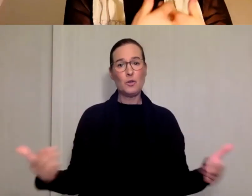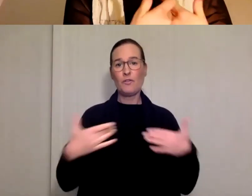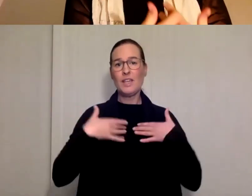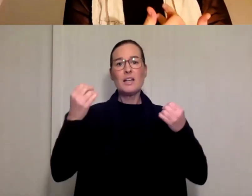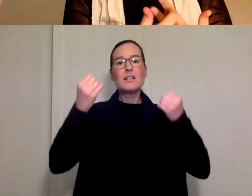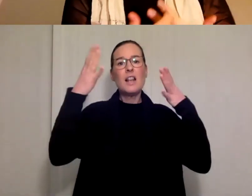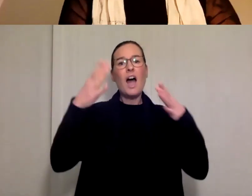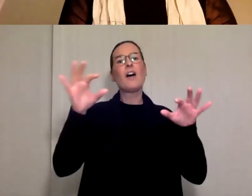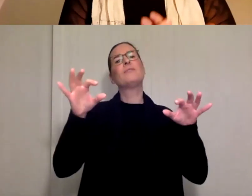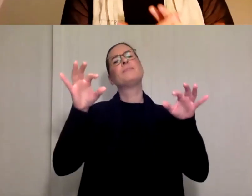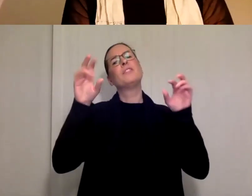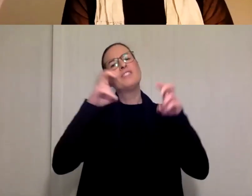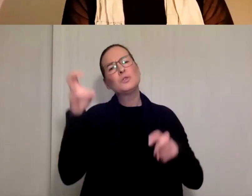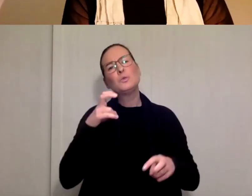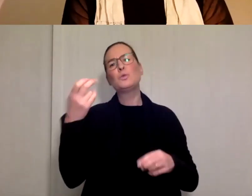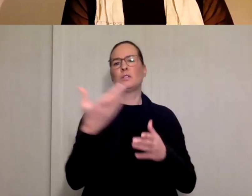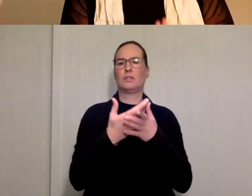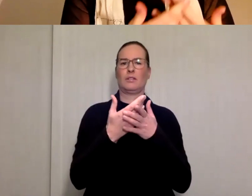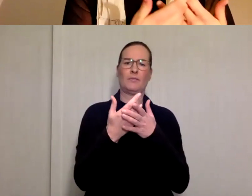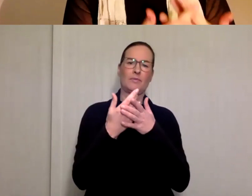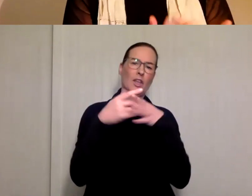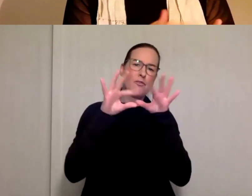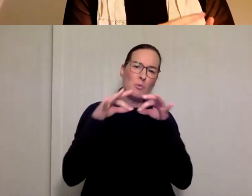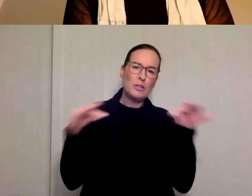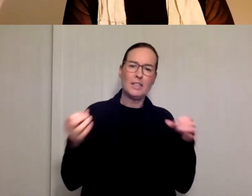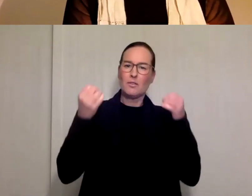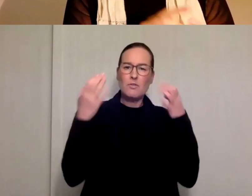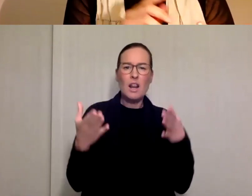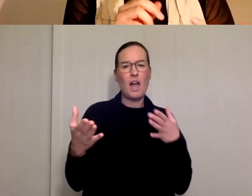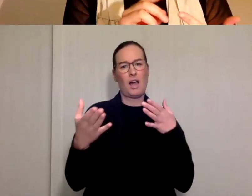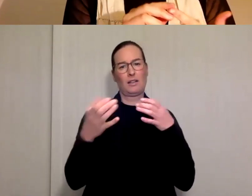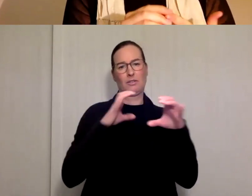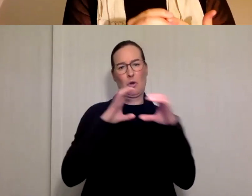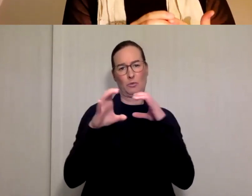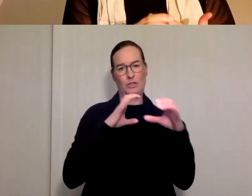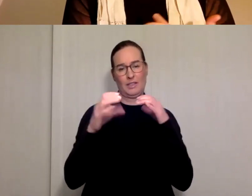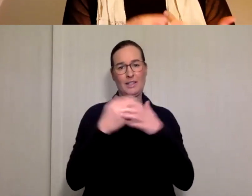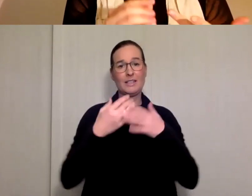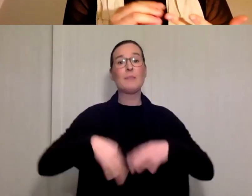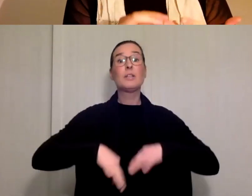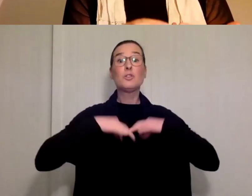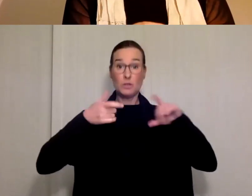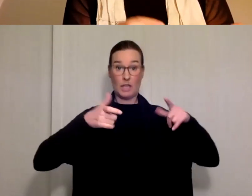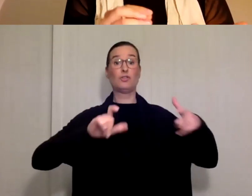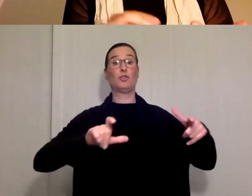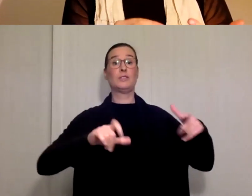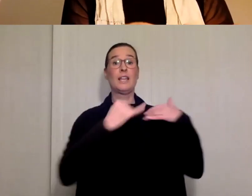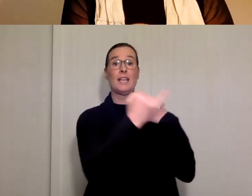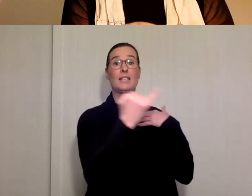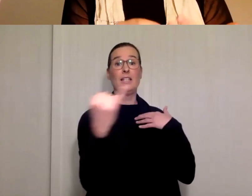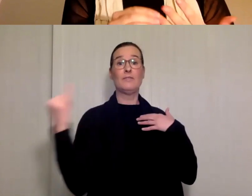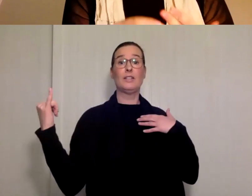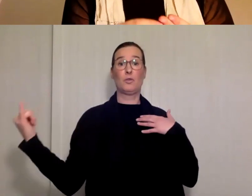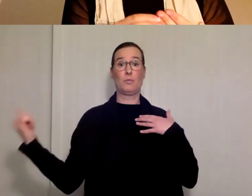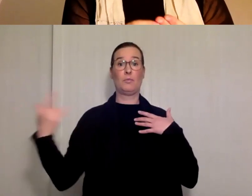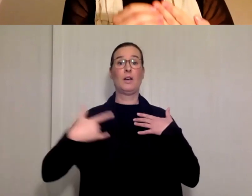zu formulieren und klar versuchen zu kommunizieren. In dem Fall ist Gesundheitsschutz, der Schutz des Individuums, des Wohlbefindens und der